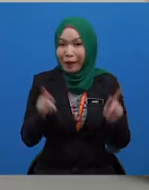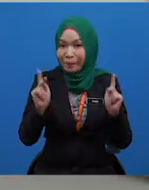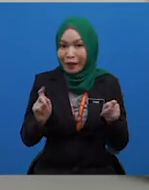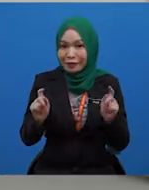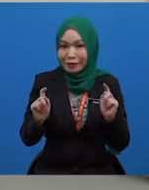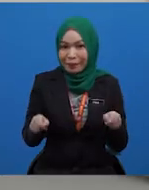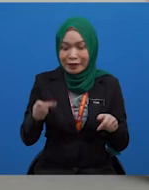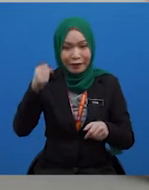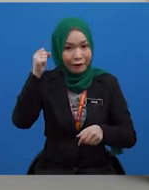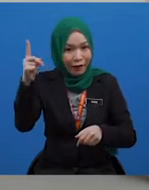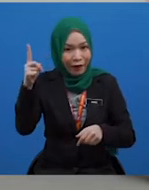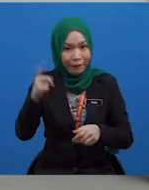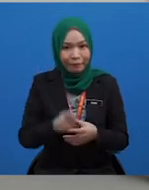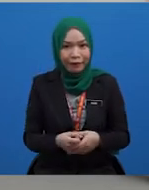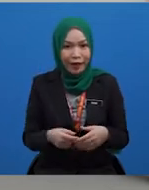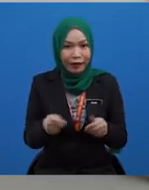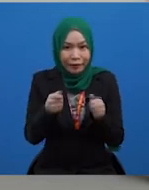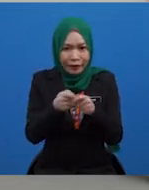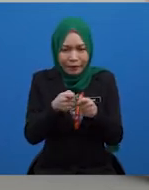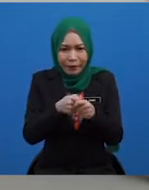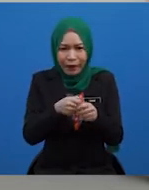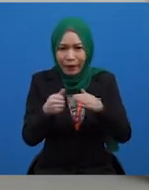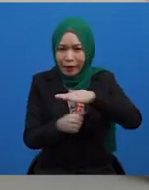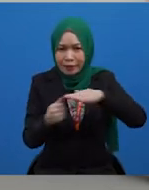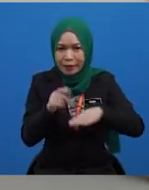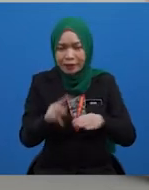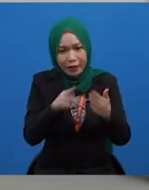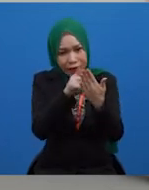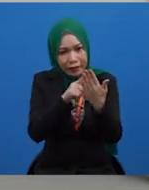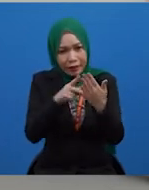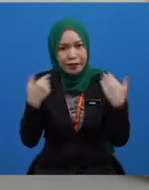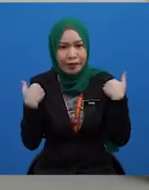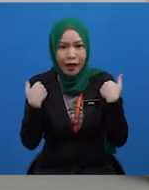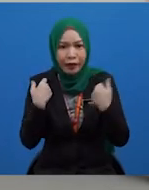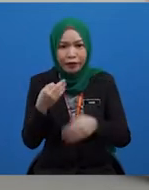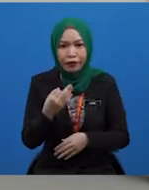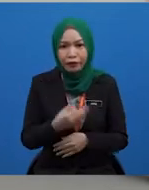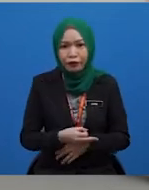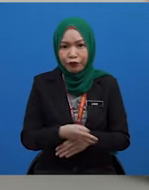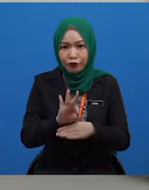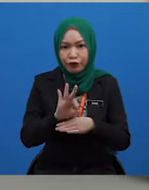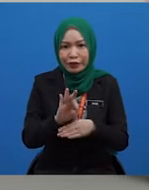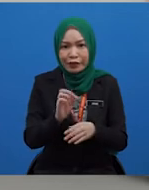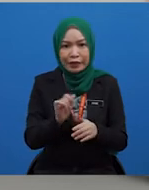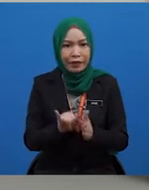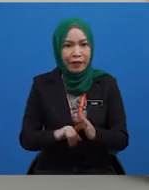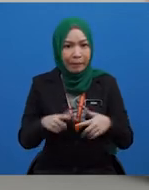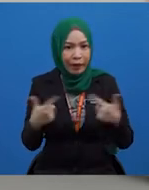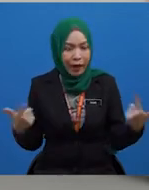Pelajar harus kena faham bahawa setiap asas yang dikaji mempunyai fungsi-fungsi yang berlainan.